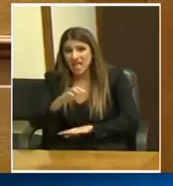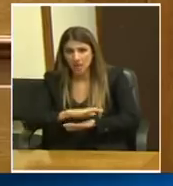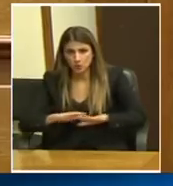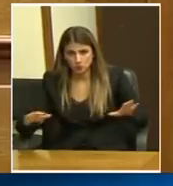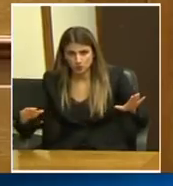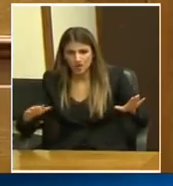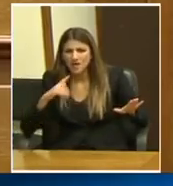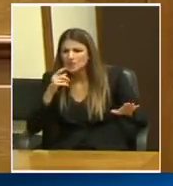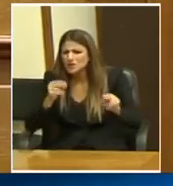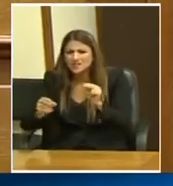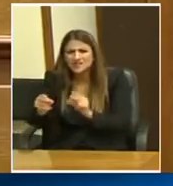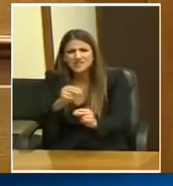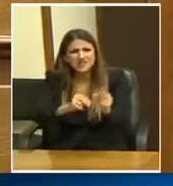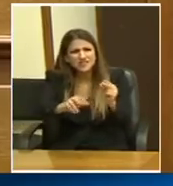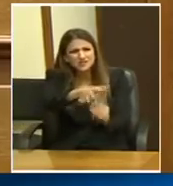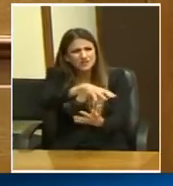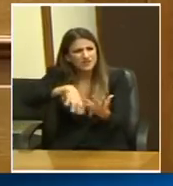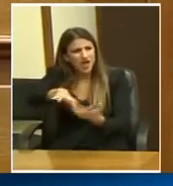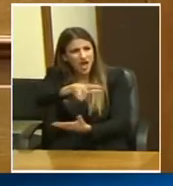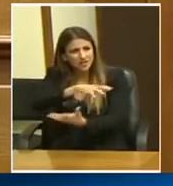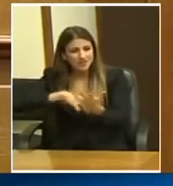θέλετε να κάνετε χιούμορ.